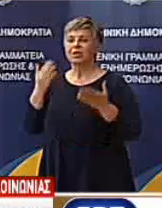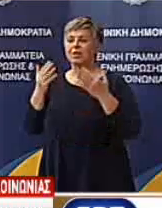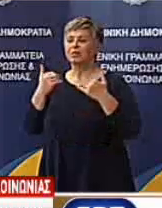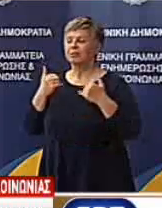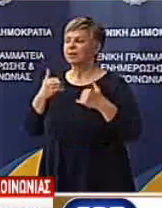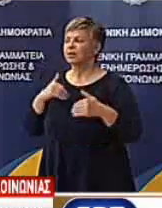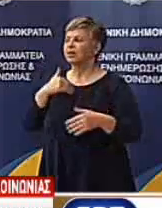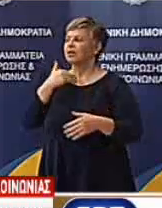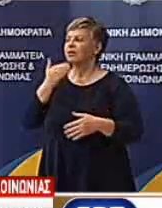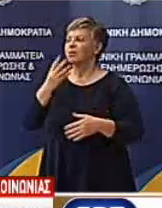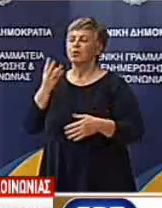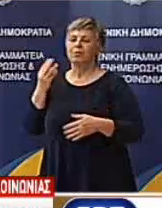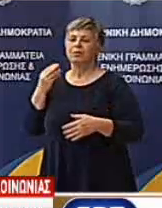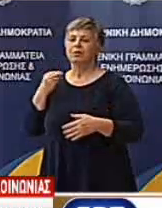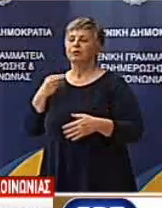Έχουμε ήχο.